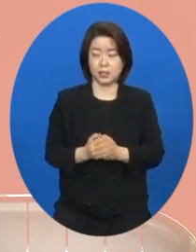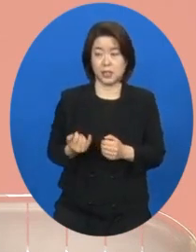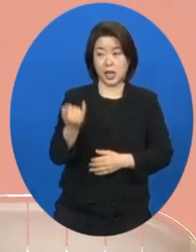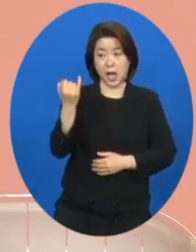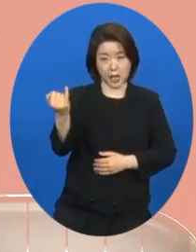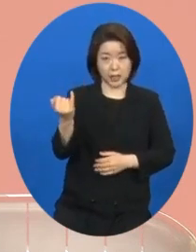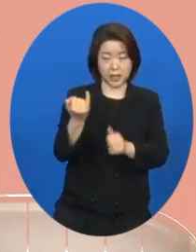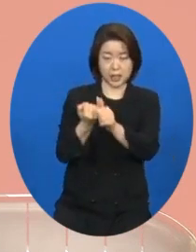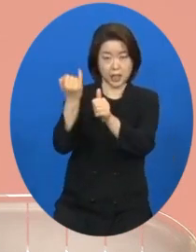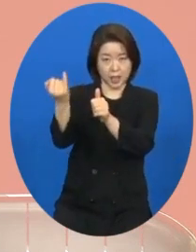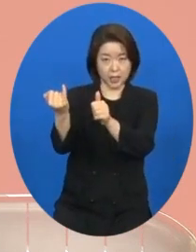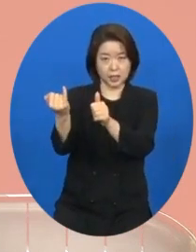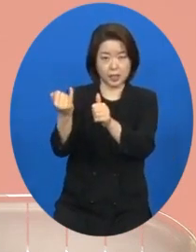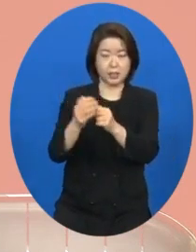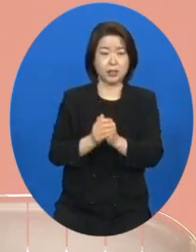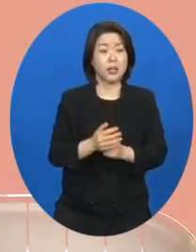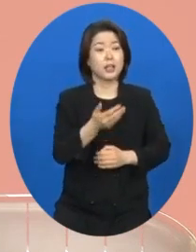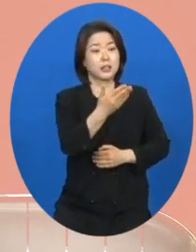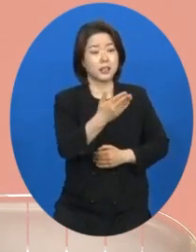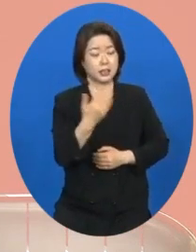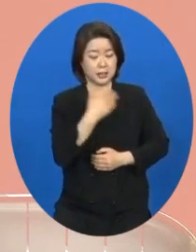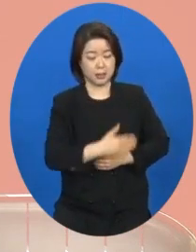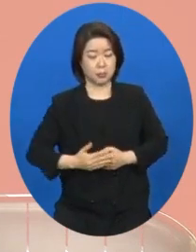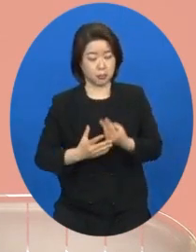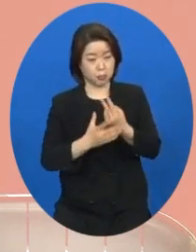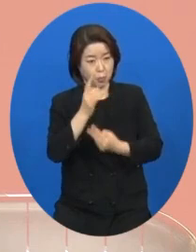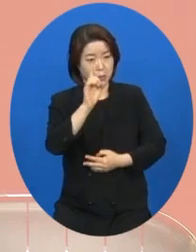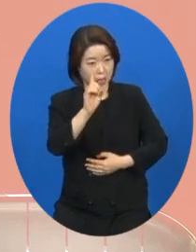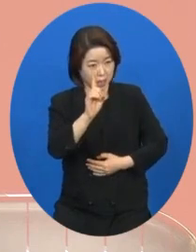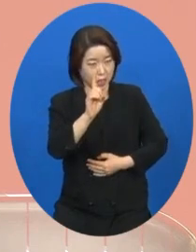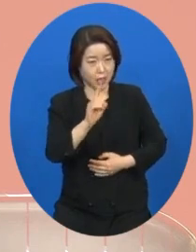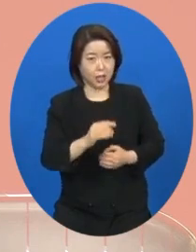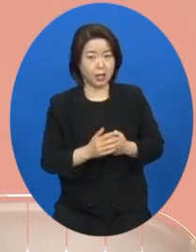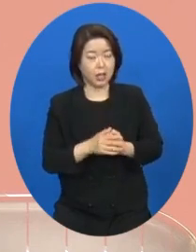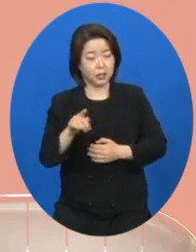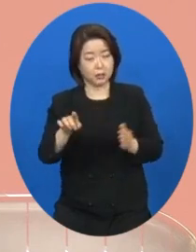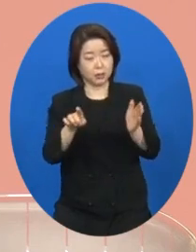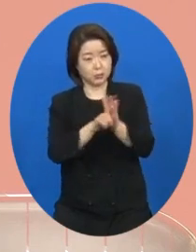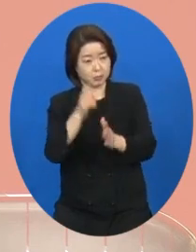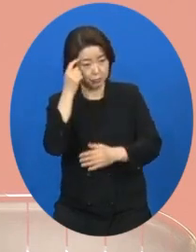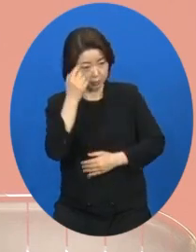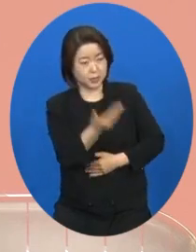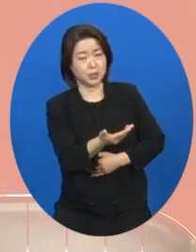아내 당신과 한 몸인 것은 그건 믿느냐?